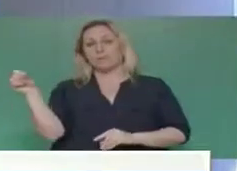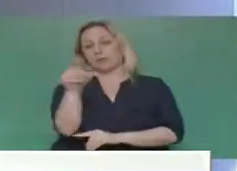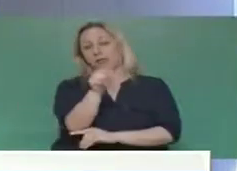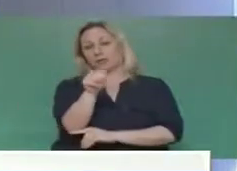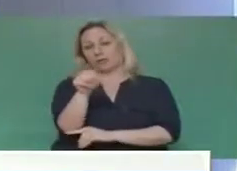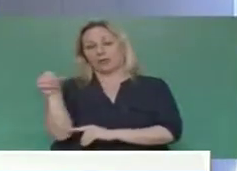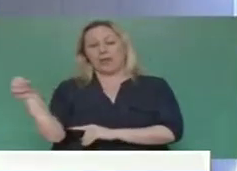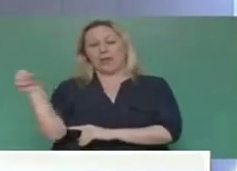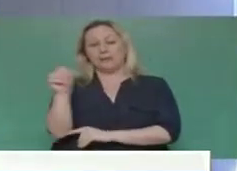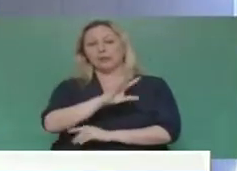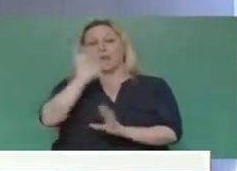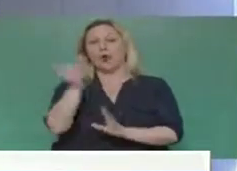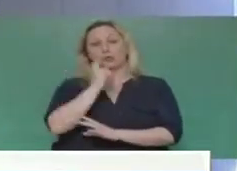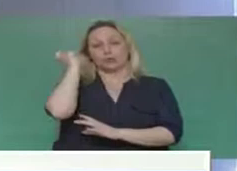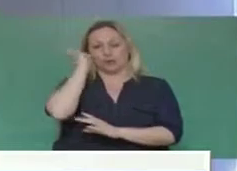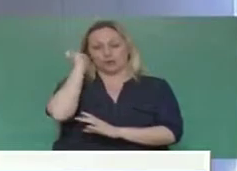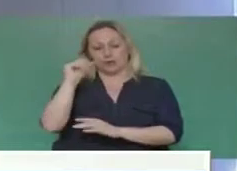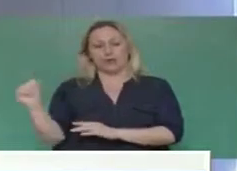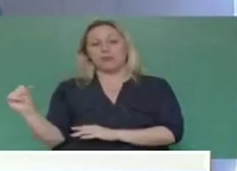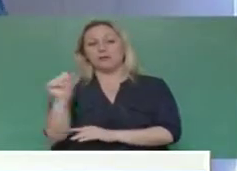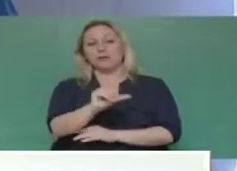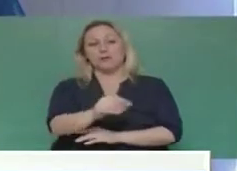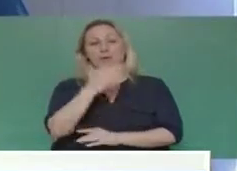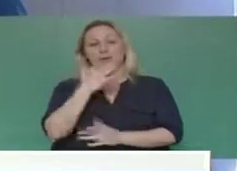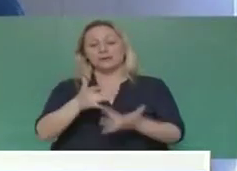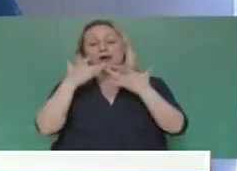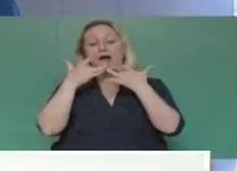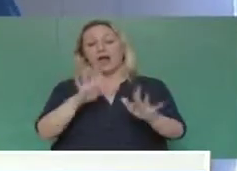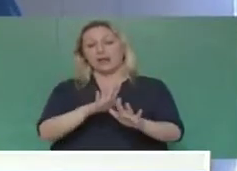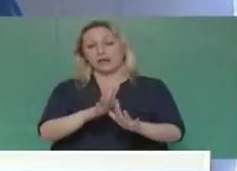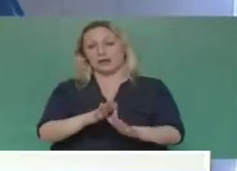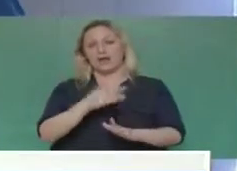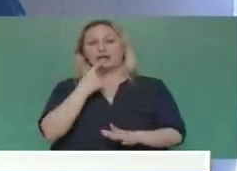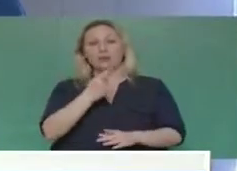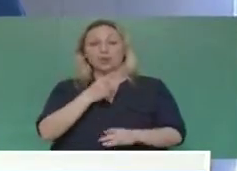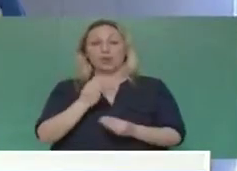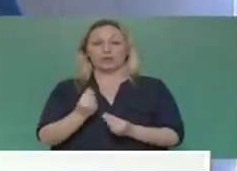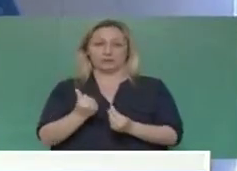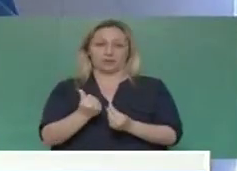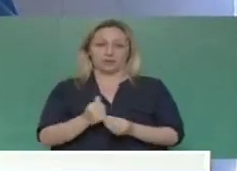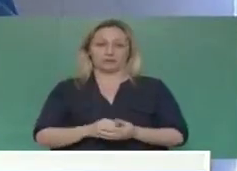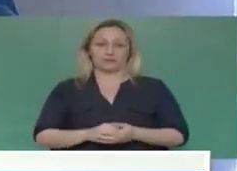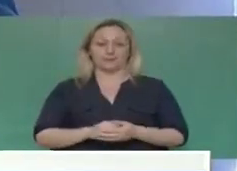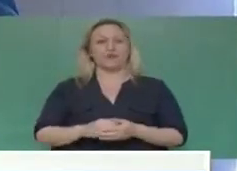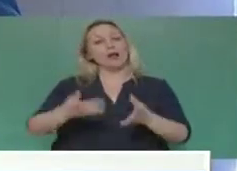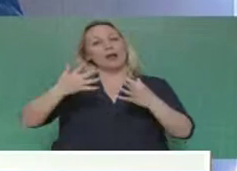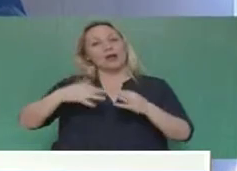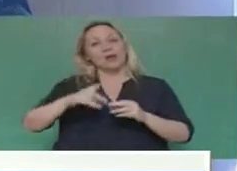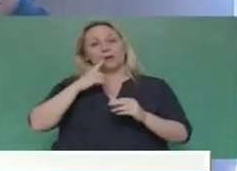Επιστρέφεται στους εμπνευστές του ως επίοικος απαράδεκτο. Ας λάβουμε υπόψη κάποιες παραδοχές, κυρίες και κύριοι συνάδελφοι.